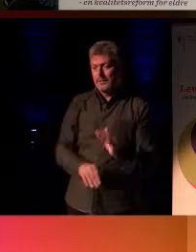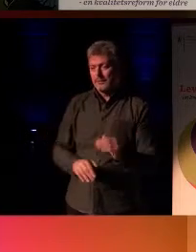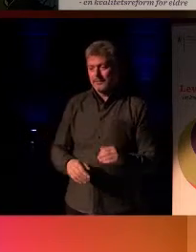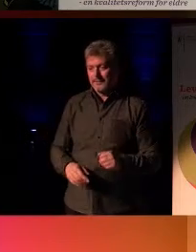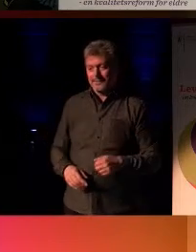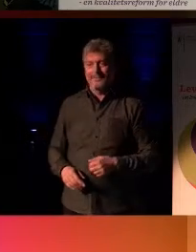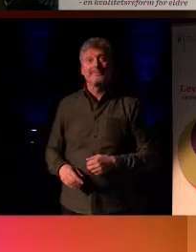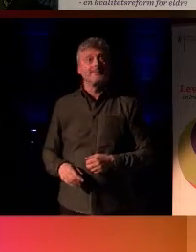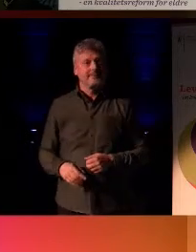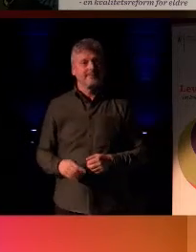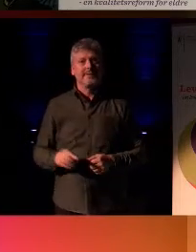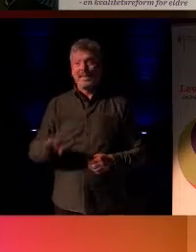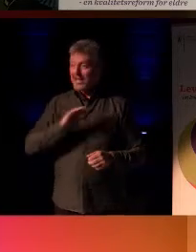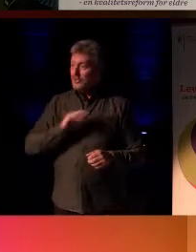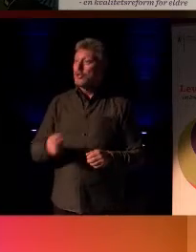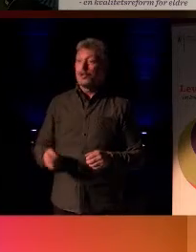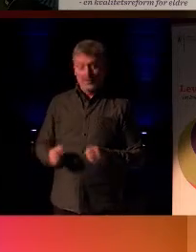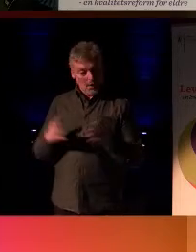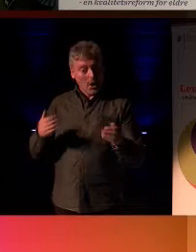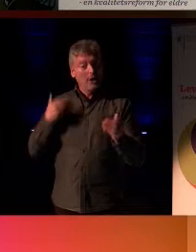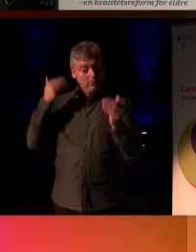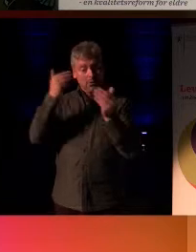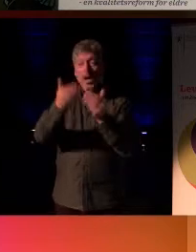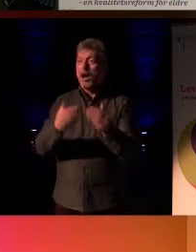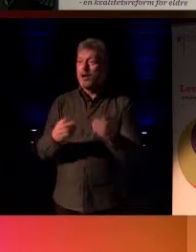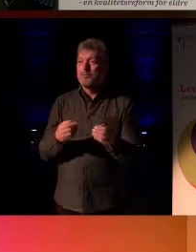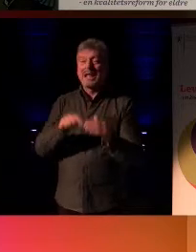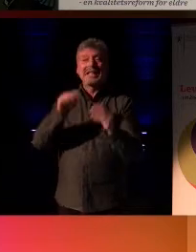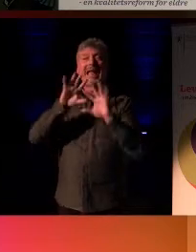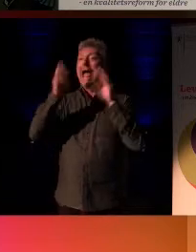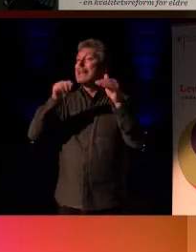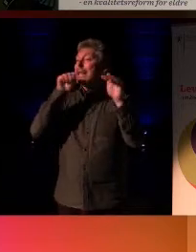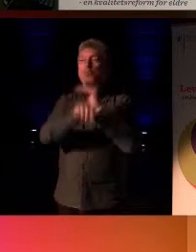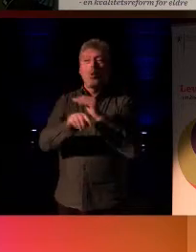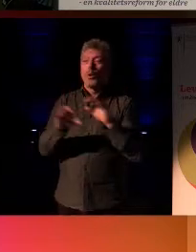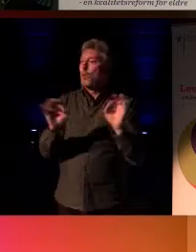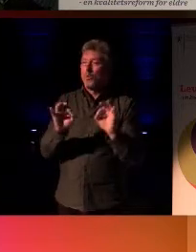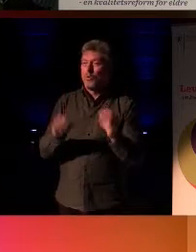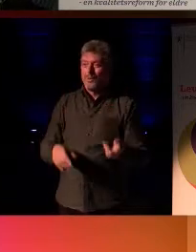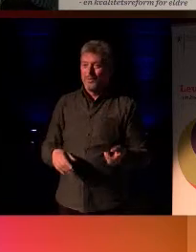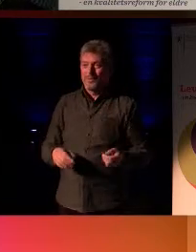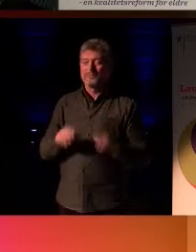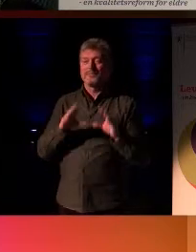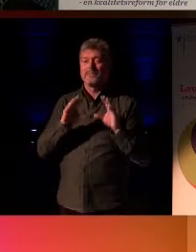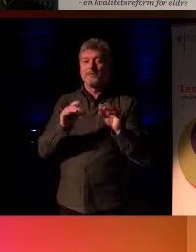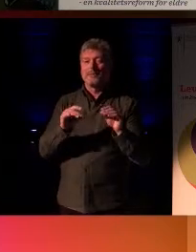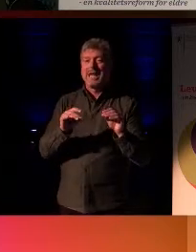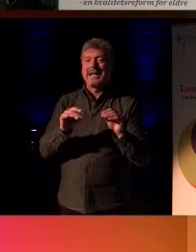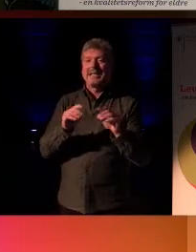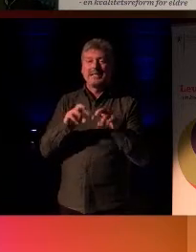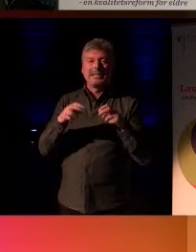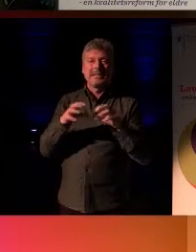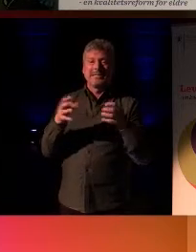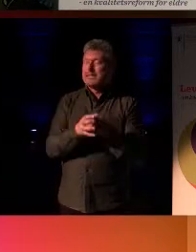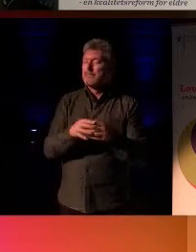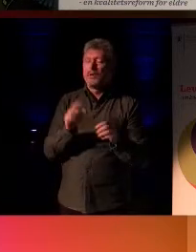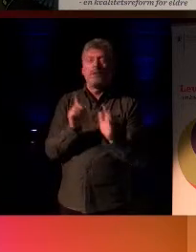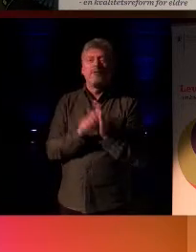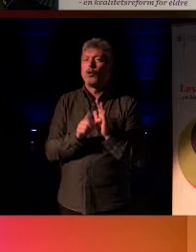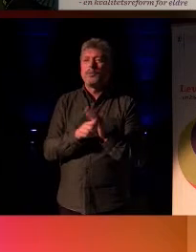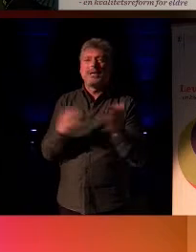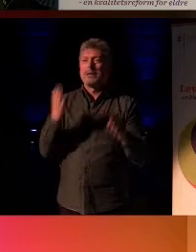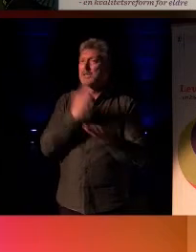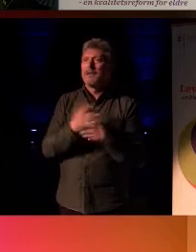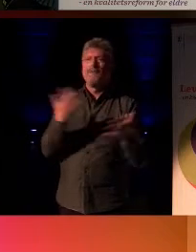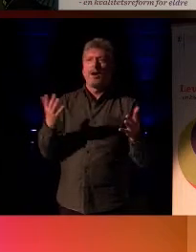Jeg synes vi har kommet langt, men vi ikke helt I mål. Forbedringsteamet har for eksempel ikke bestemt seg nå for hva slags målinger vi skal